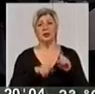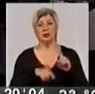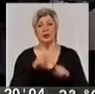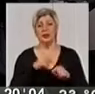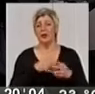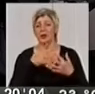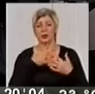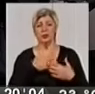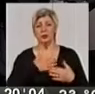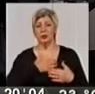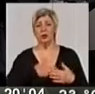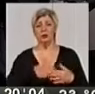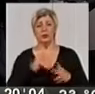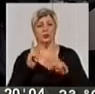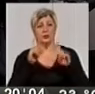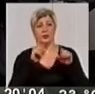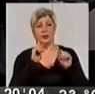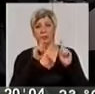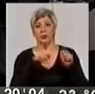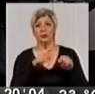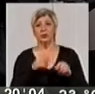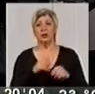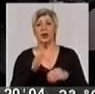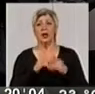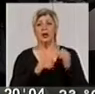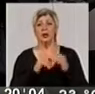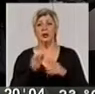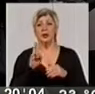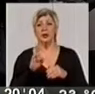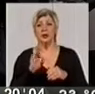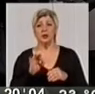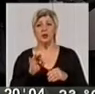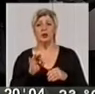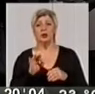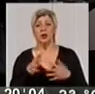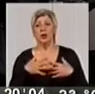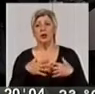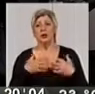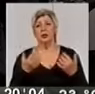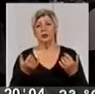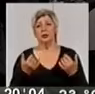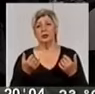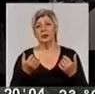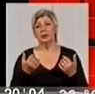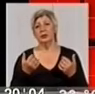їдуть. І там практично ми вже сьогодні звучало, що ми оздоровили